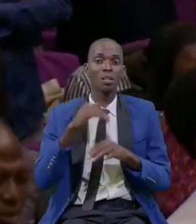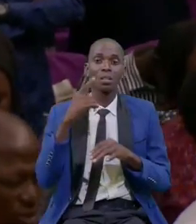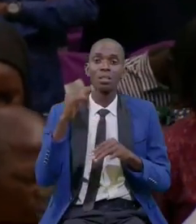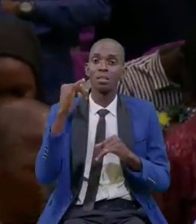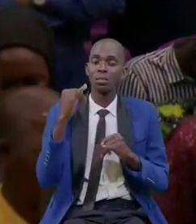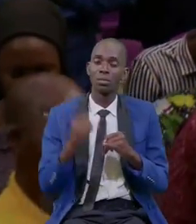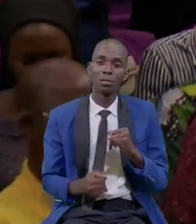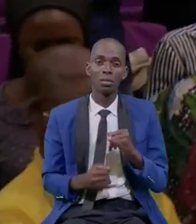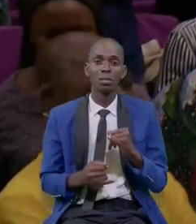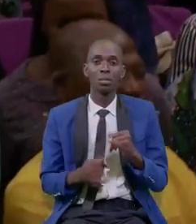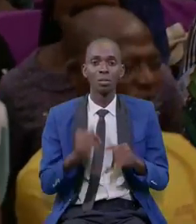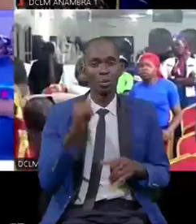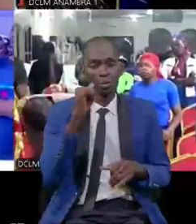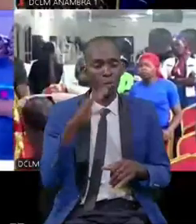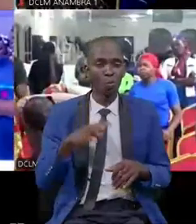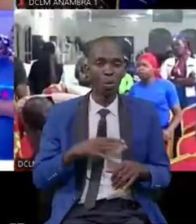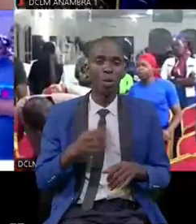Finalement,